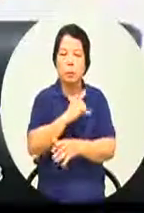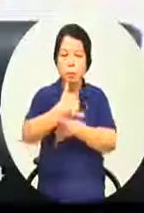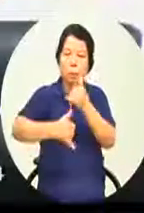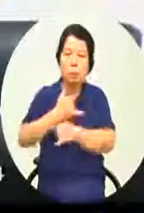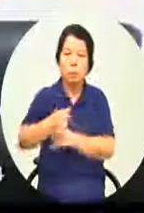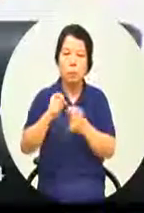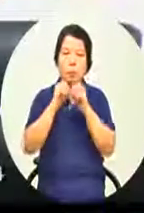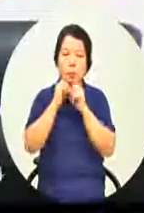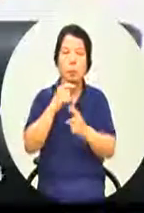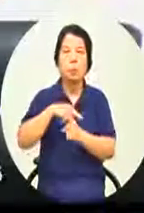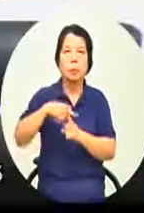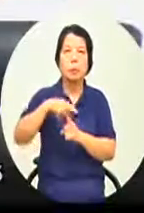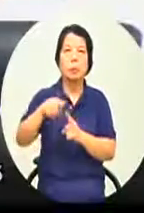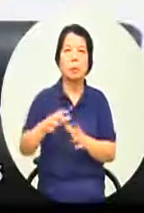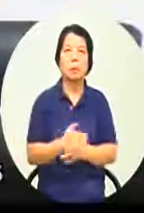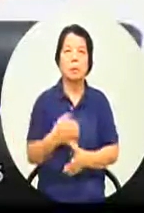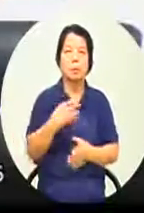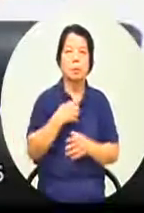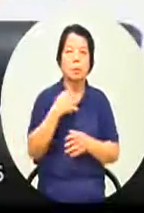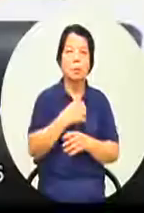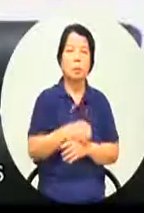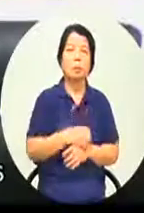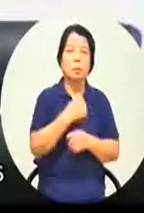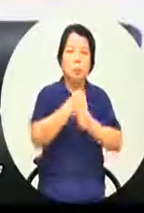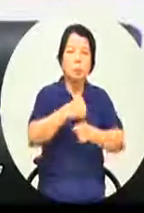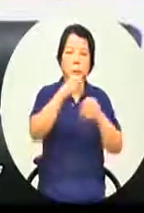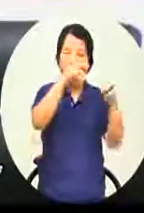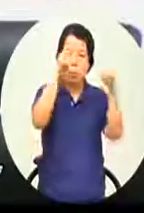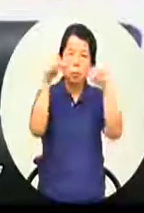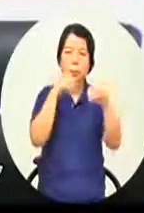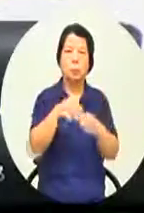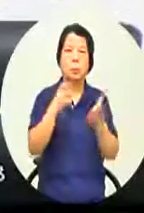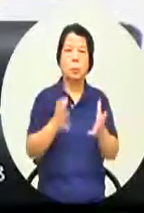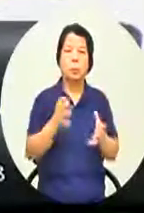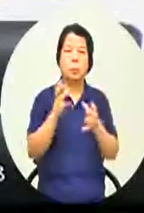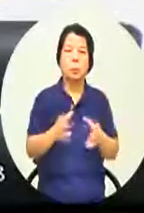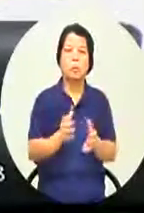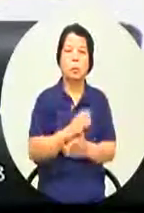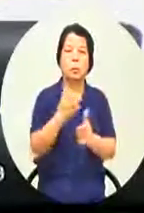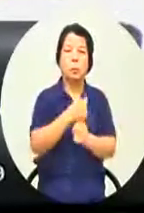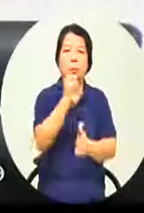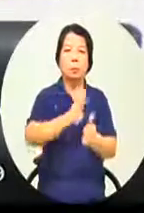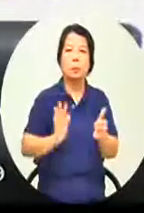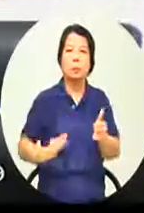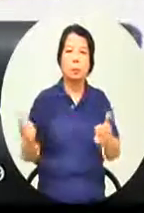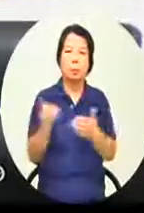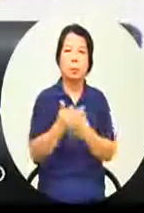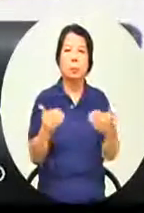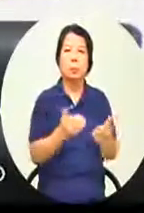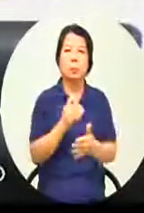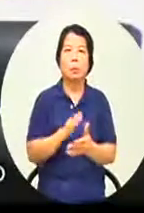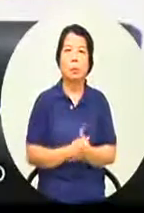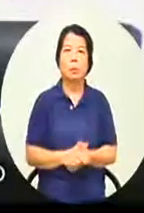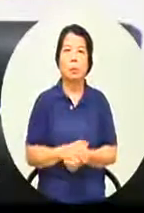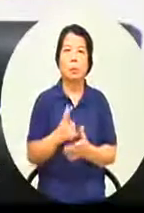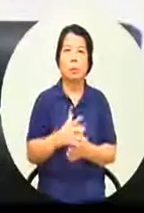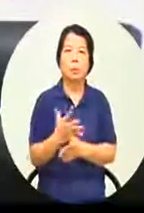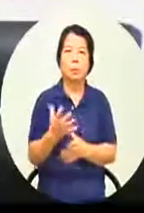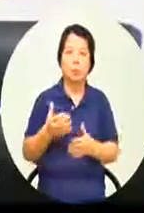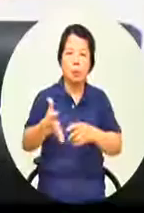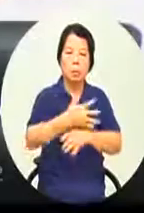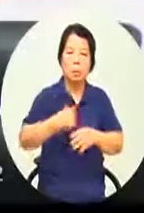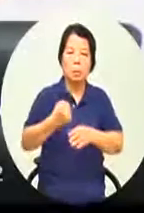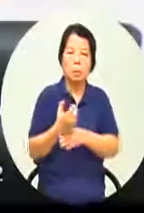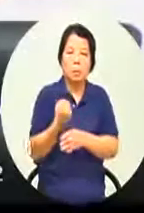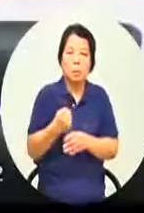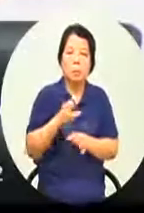局长，哈马星你们要在这里办一个生态交通的这样的一个全球盛典